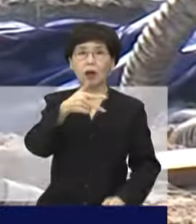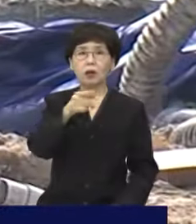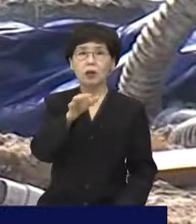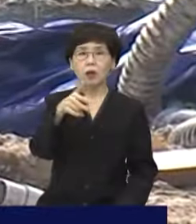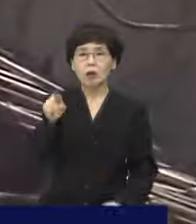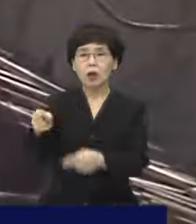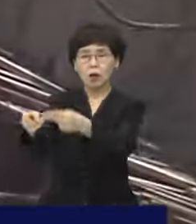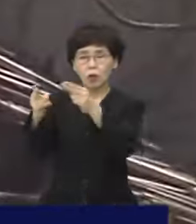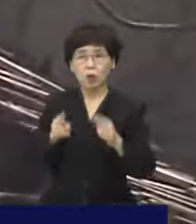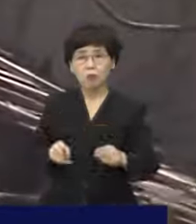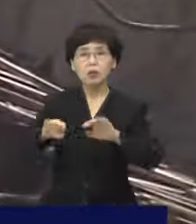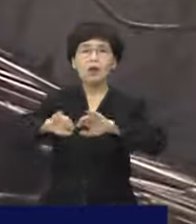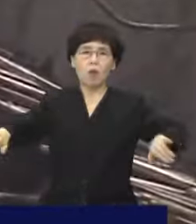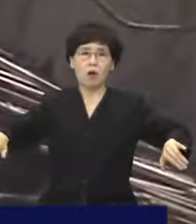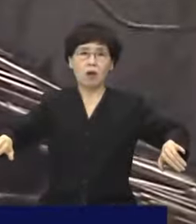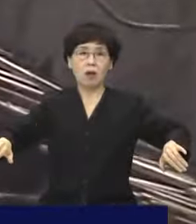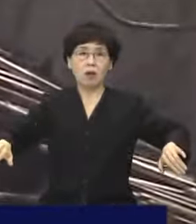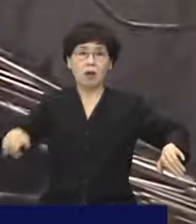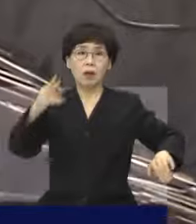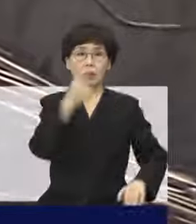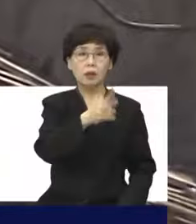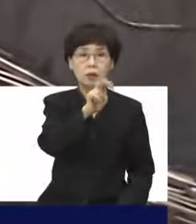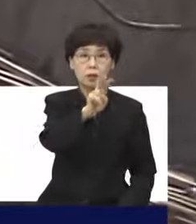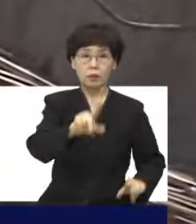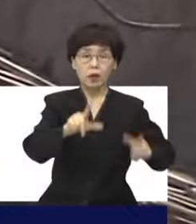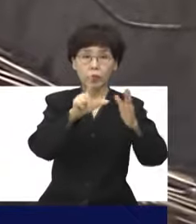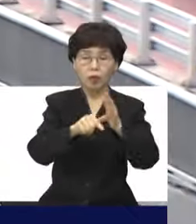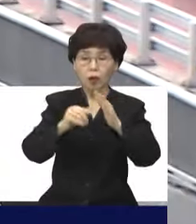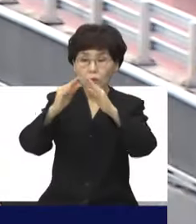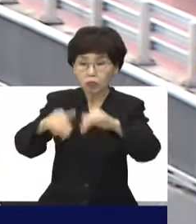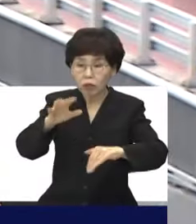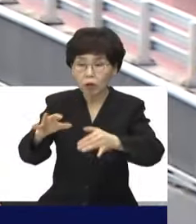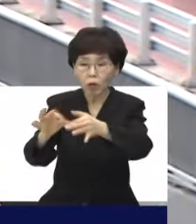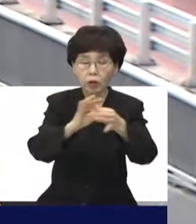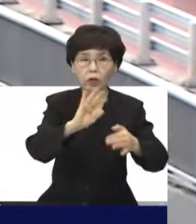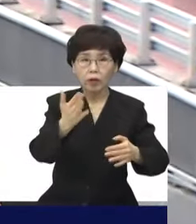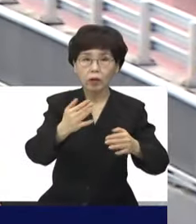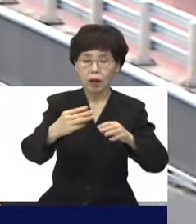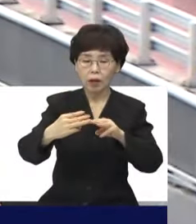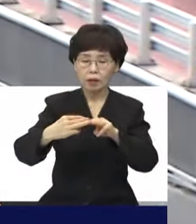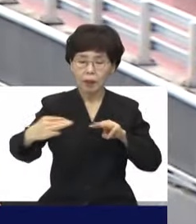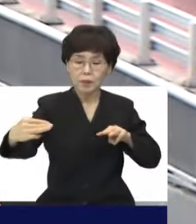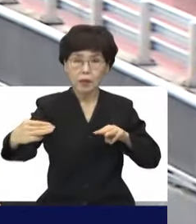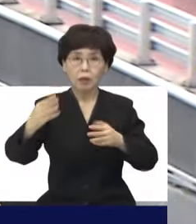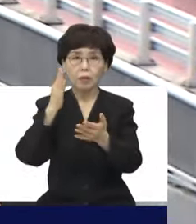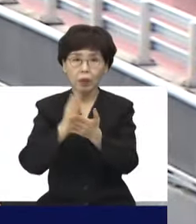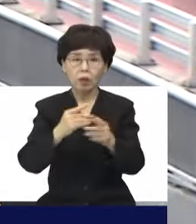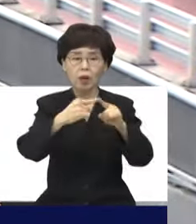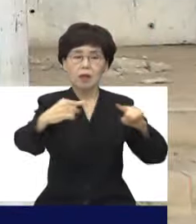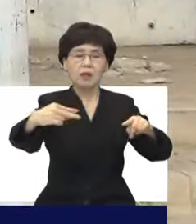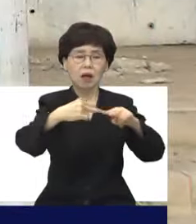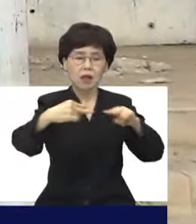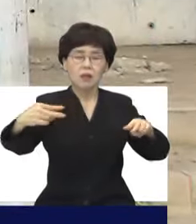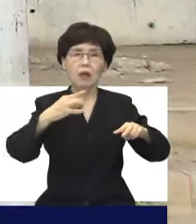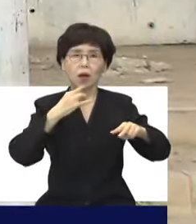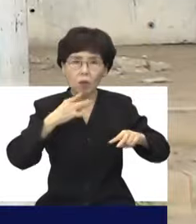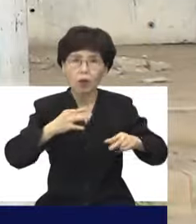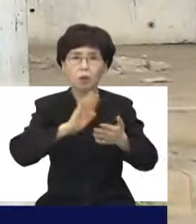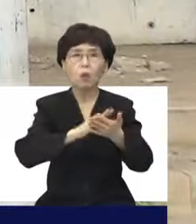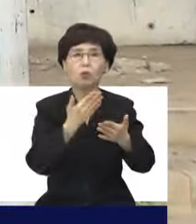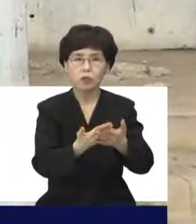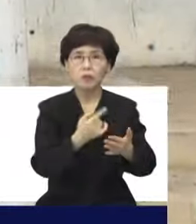것으로 조사됐습니다. 또 2022년엔 붕괴 지점과 연결되는 3차로는 제외하고 1, 2차로만 일부 보수한